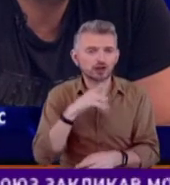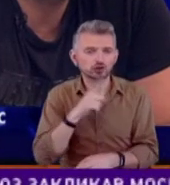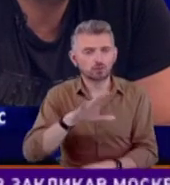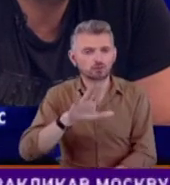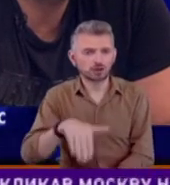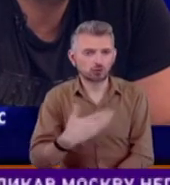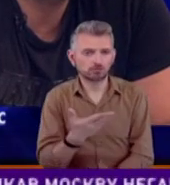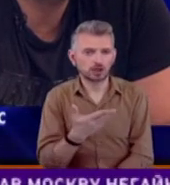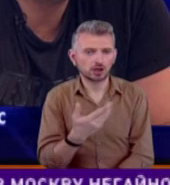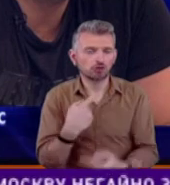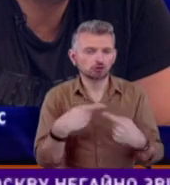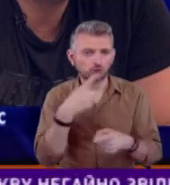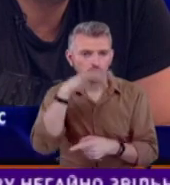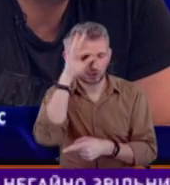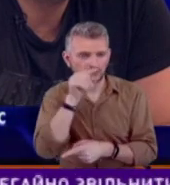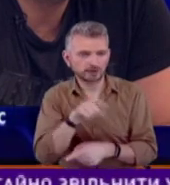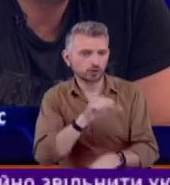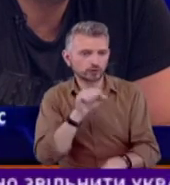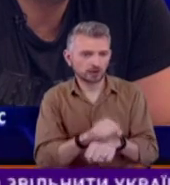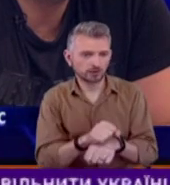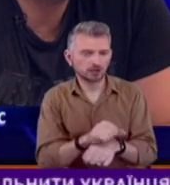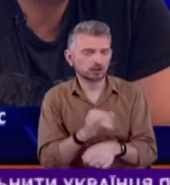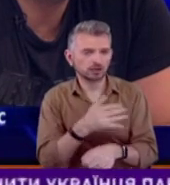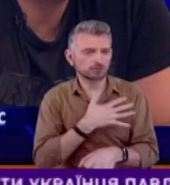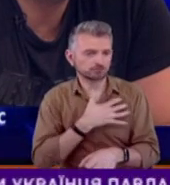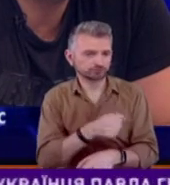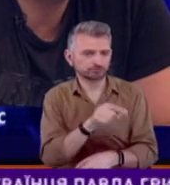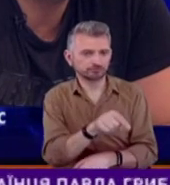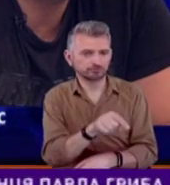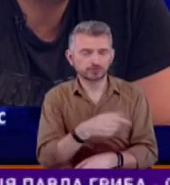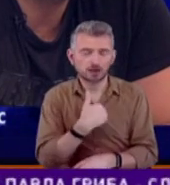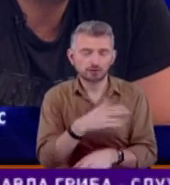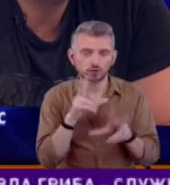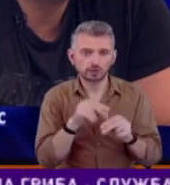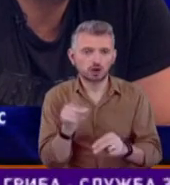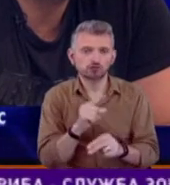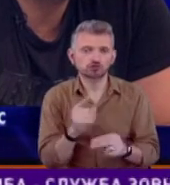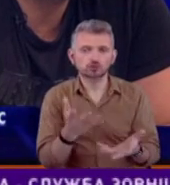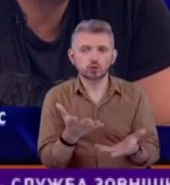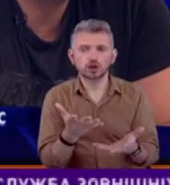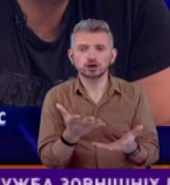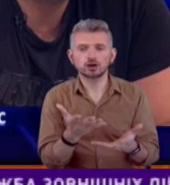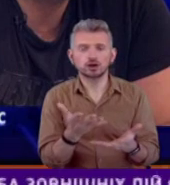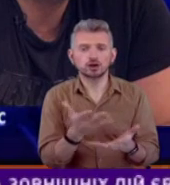потом другой полицейский его остановил и предъявил претензии. Собто... Но я вас уверяю, что кучу,